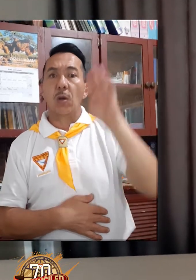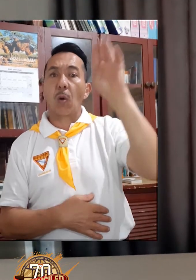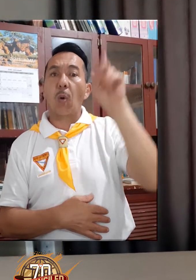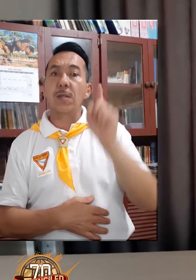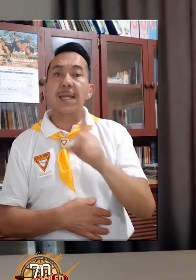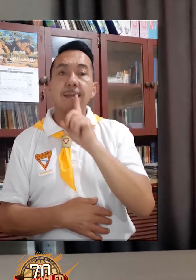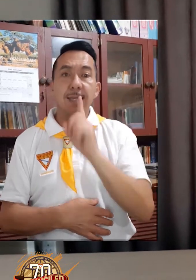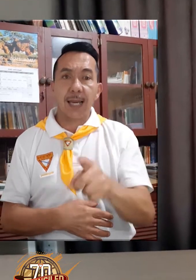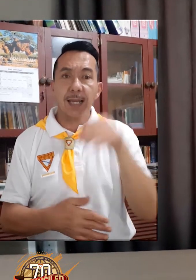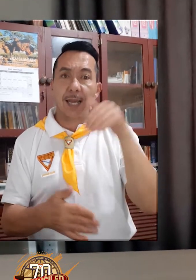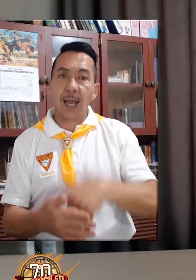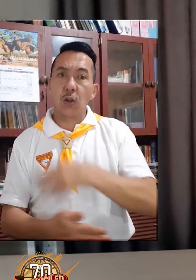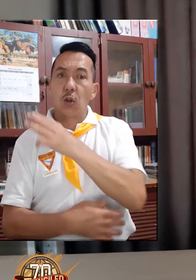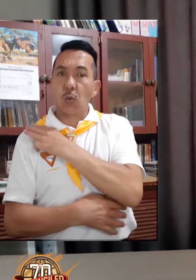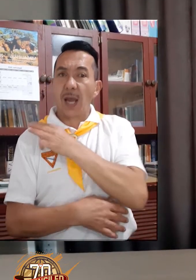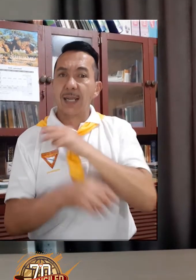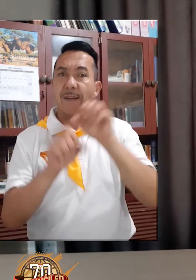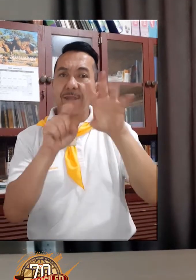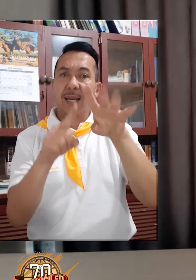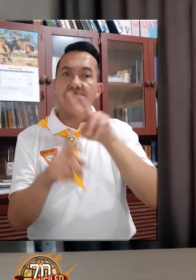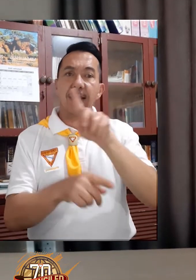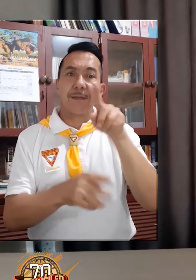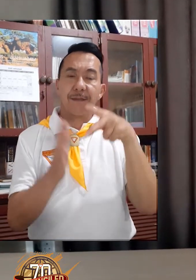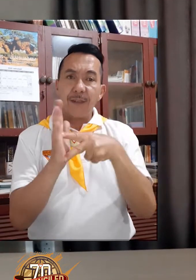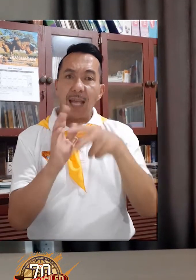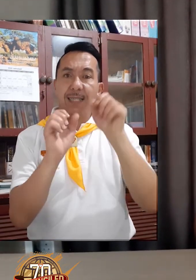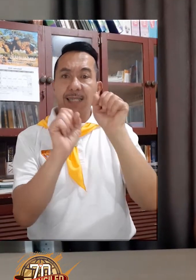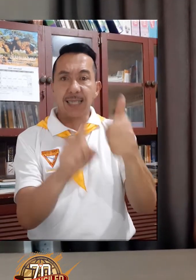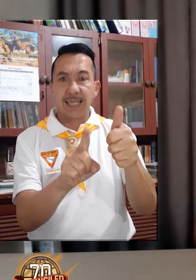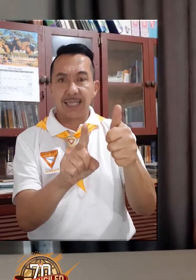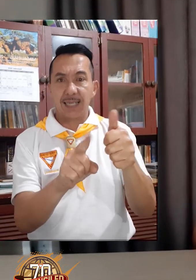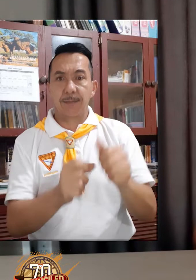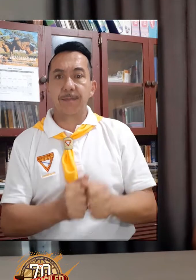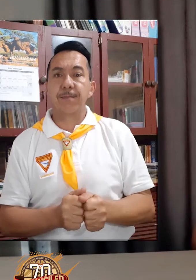God is eerlik in Johannes 14 vers 16.